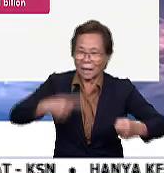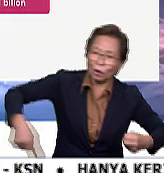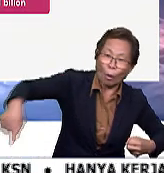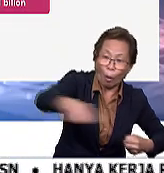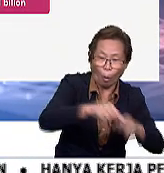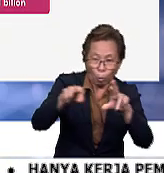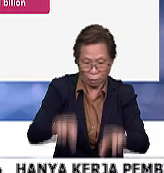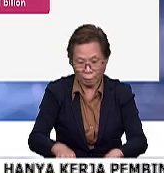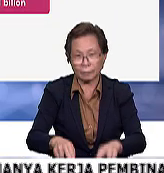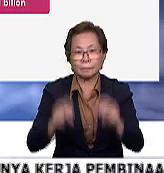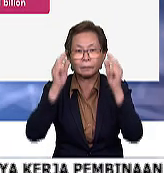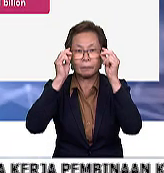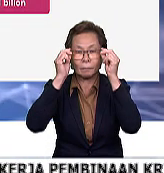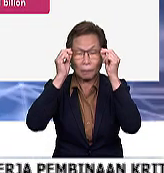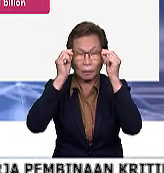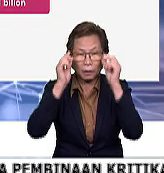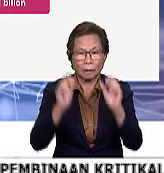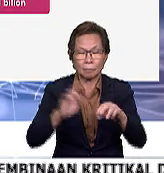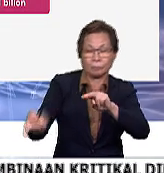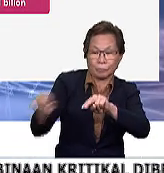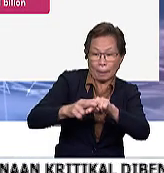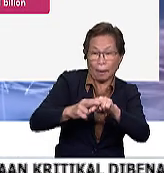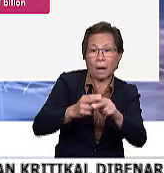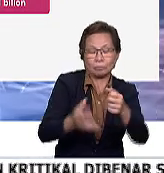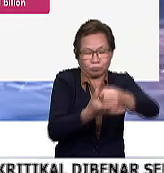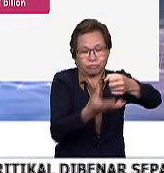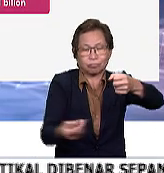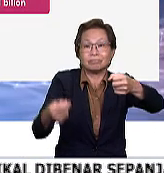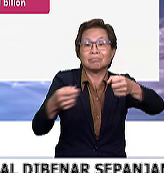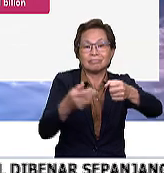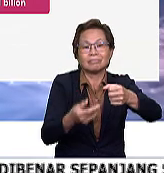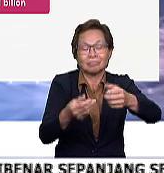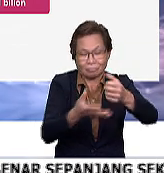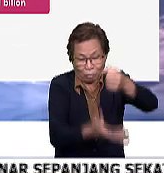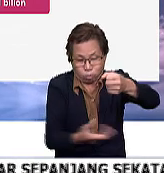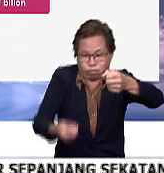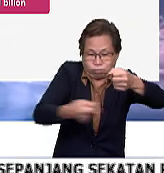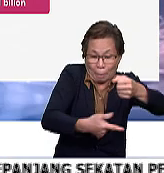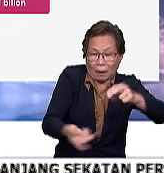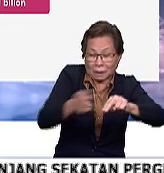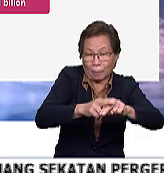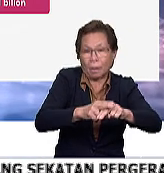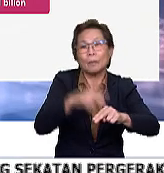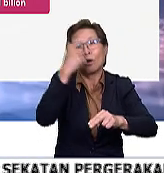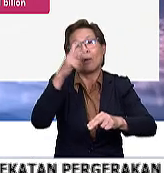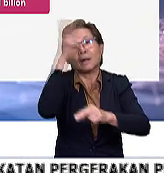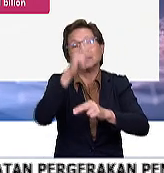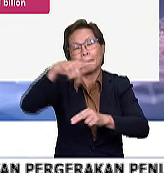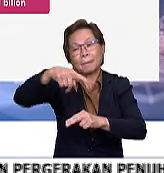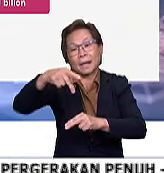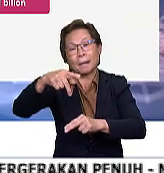awang-awang Hai kesamaan pondokan ini adalah komitmen kerajaan pikatan nasional